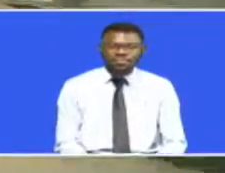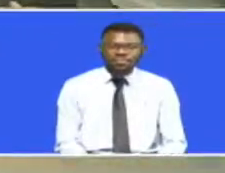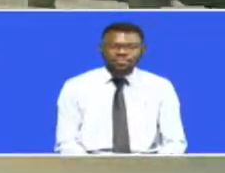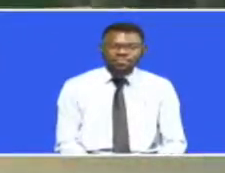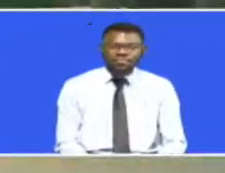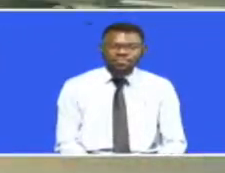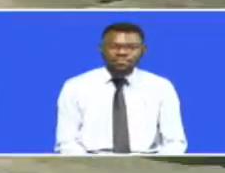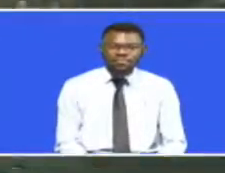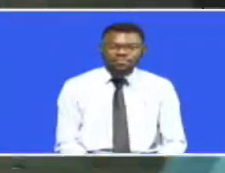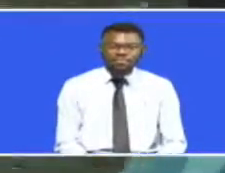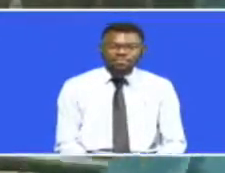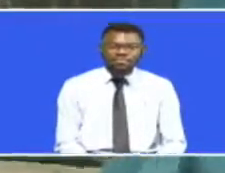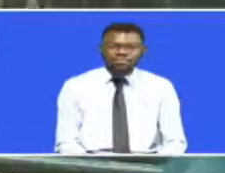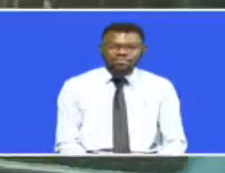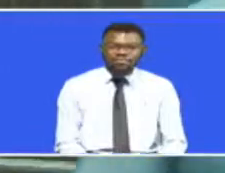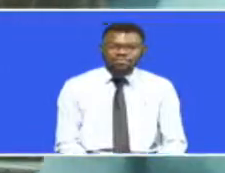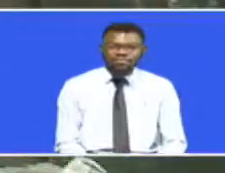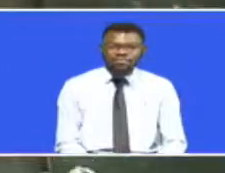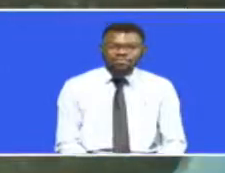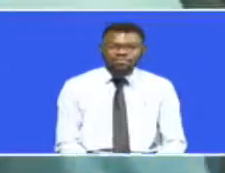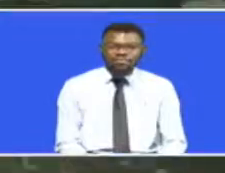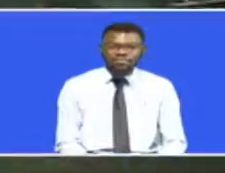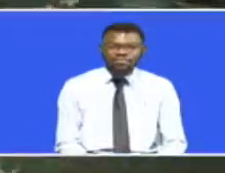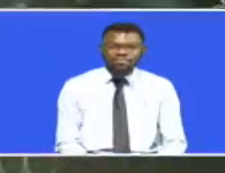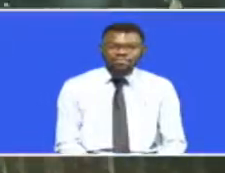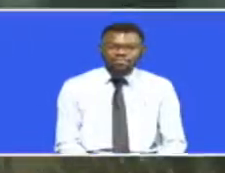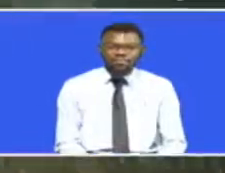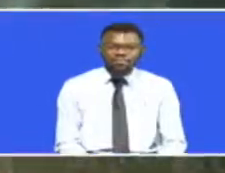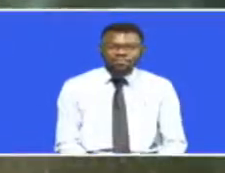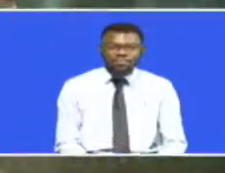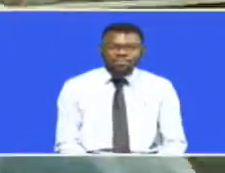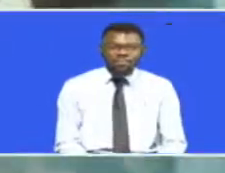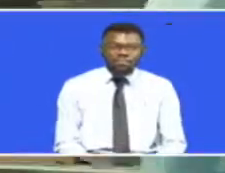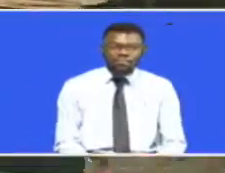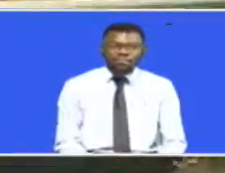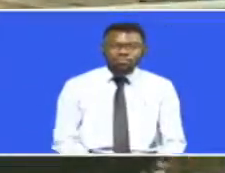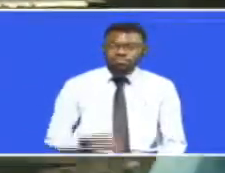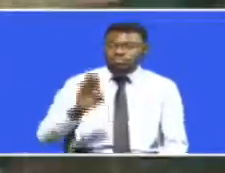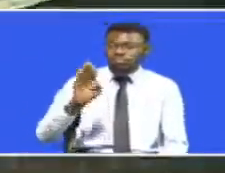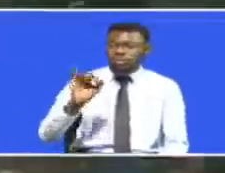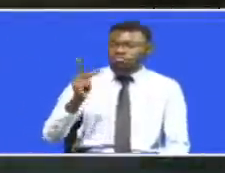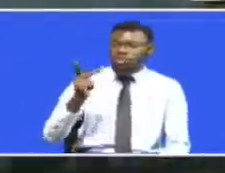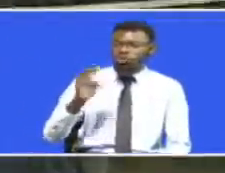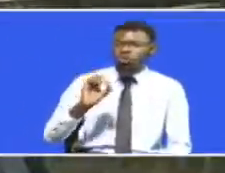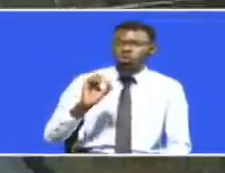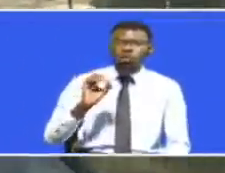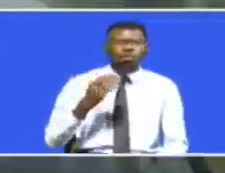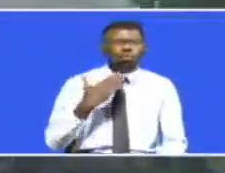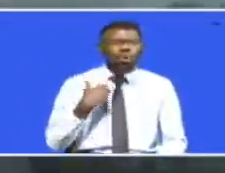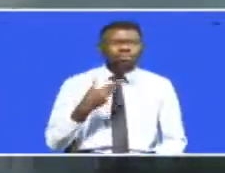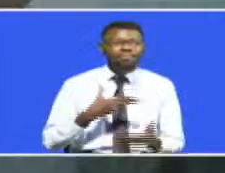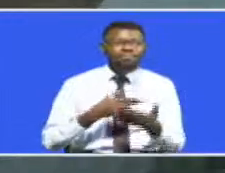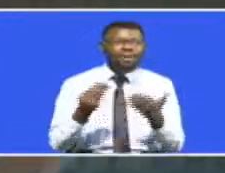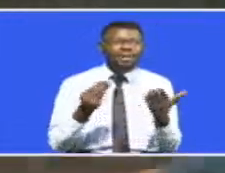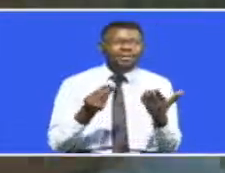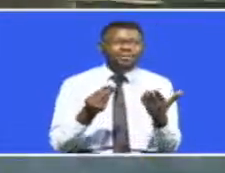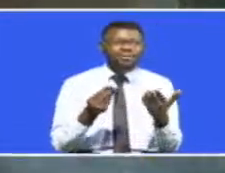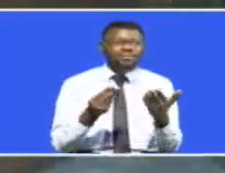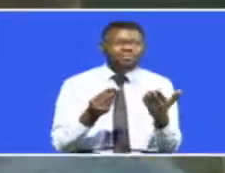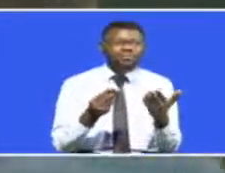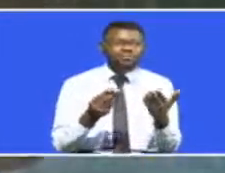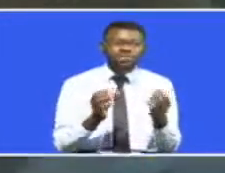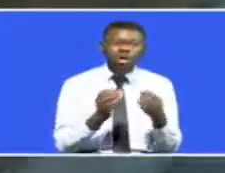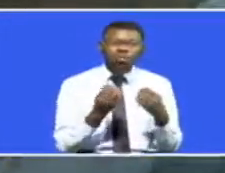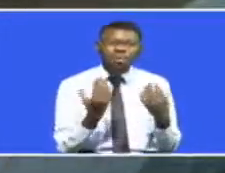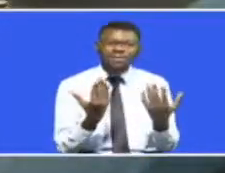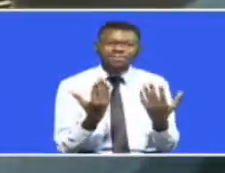liters. Tunaweza toa wapi? Kuna ni Biko ni na Biko. Oh, Biko. Biko ni how much? Kama